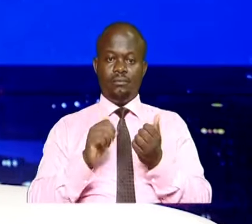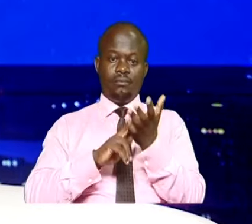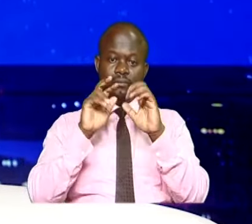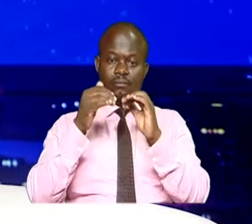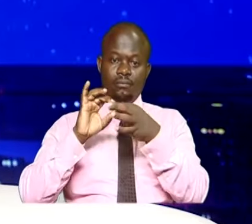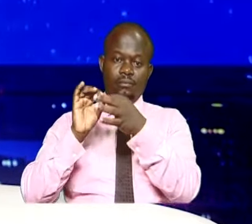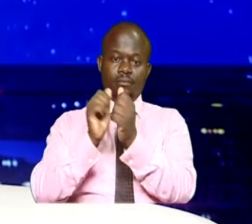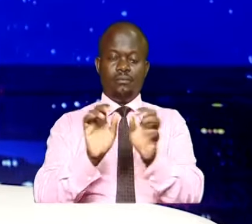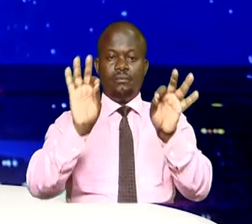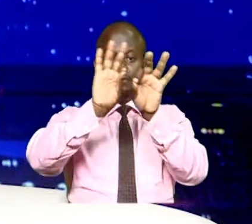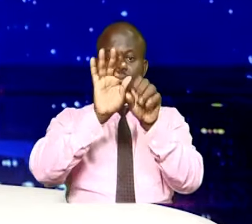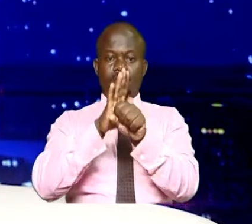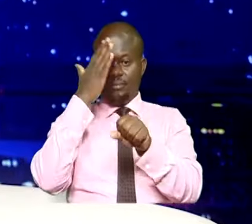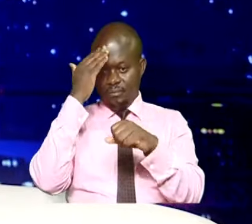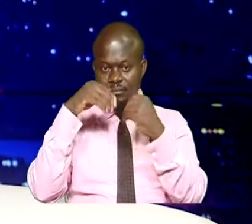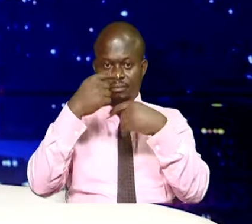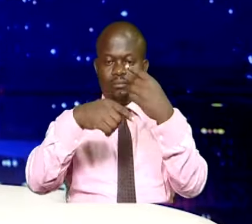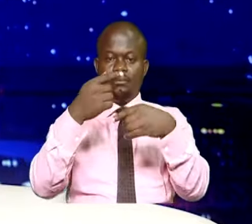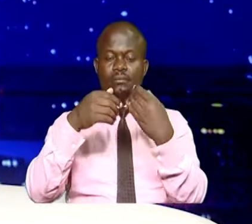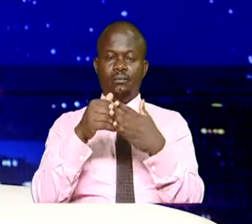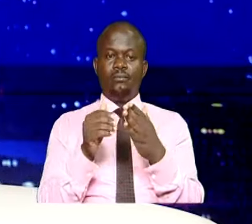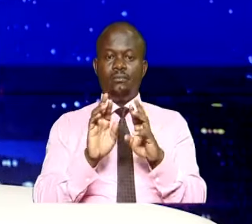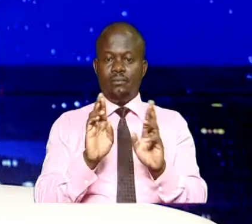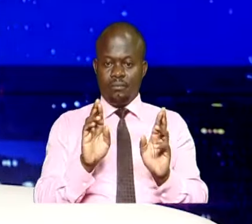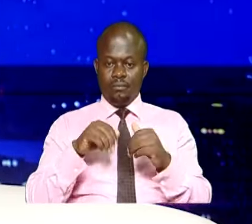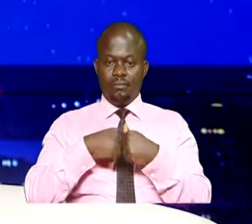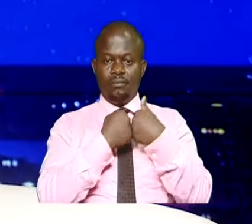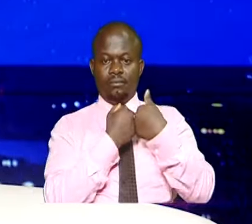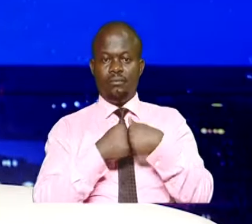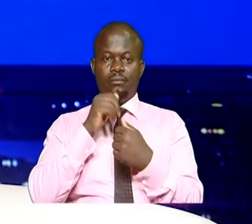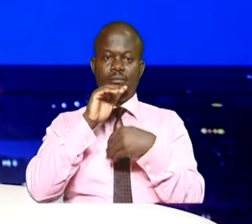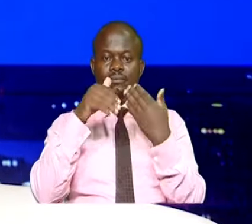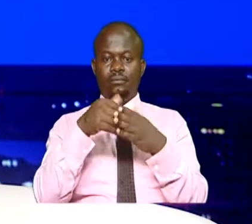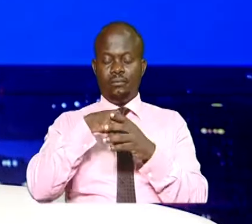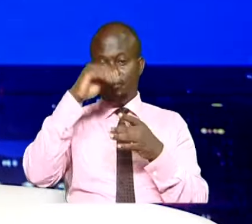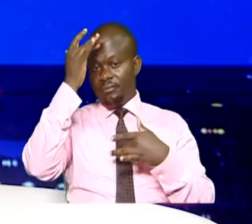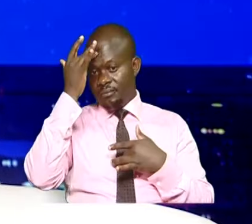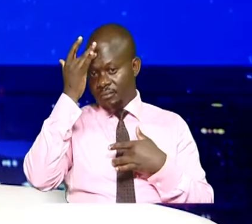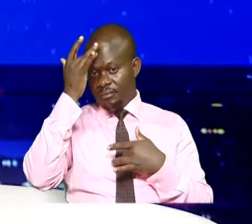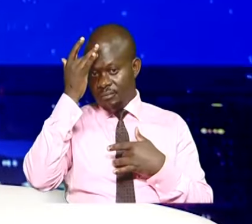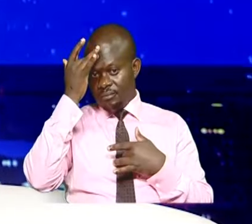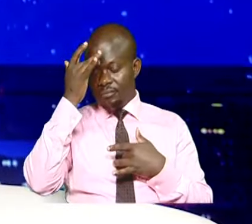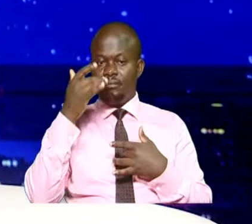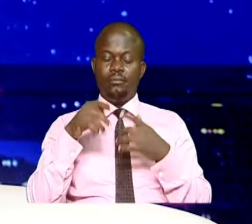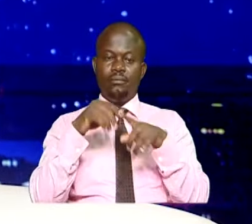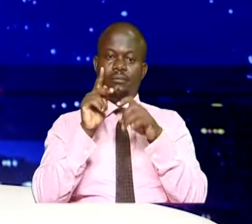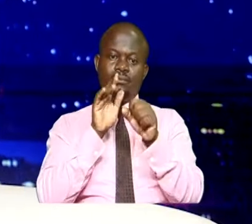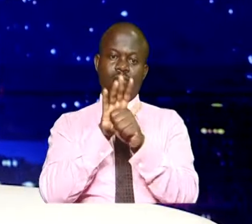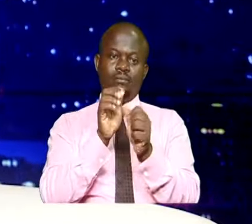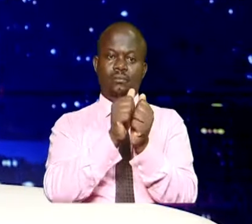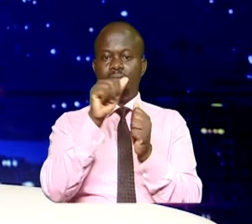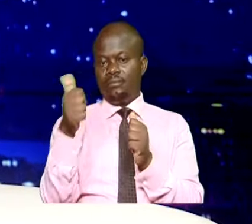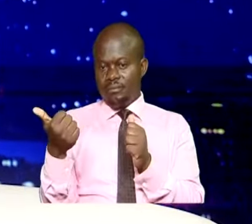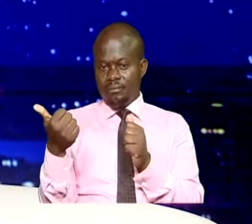ari ingenzi kugira ngo bahore biteguye guhangana n'icyahungabanya abaturage harimo indwara z'ibyorezo, ibitero by'iterabwoba n'ibindi.